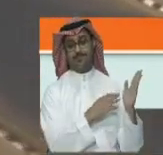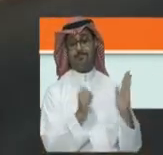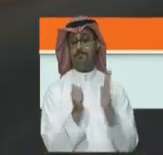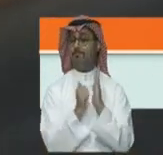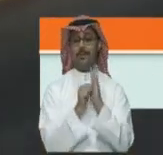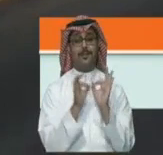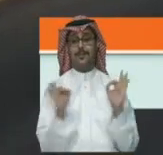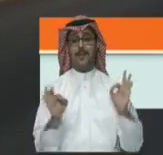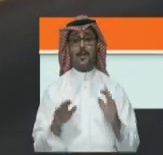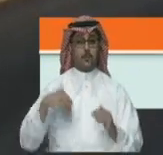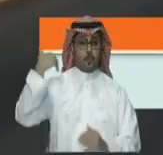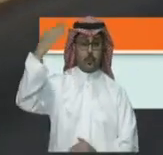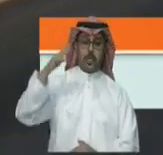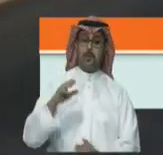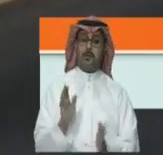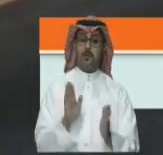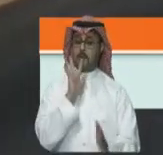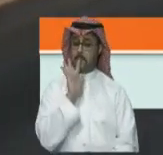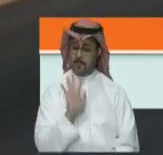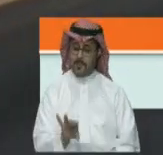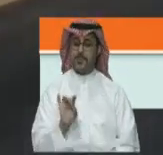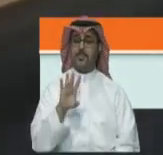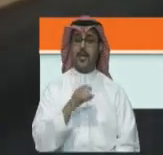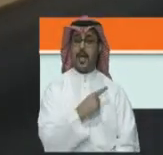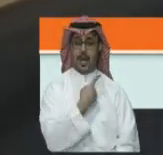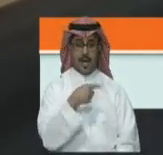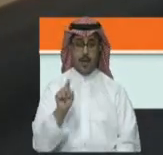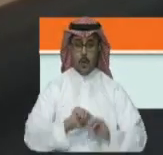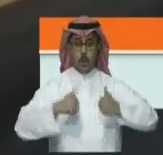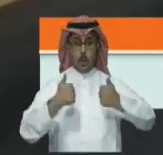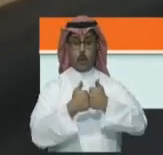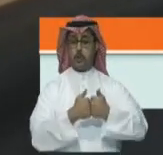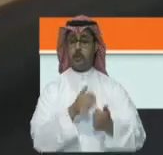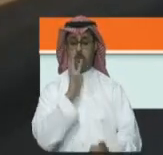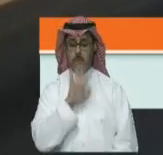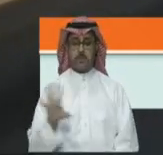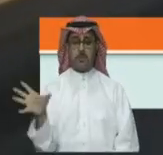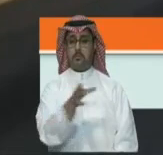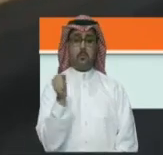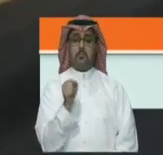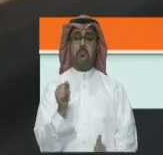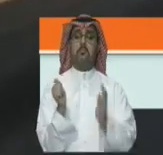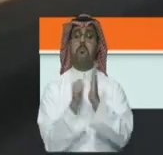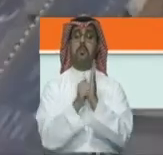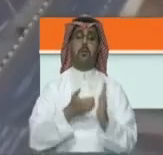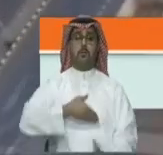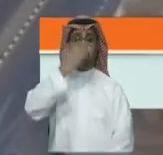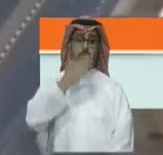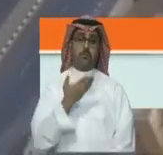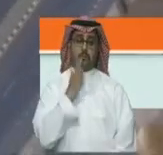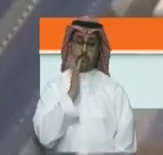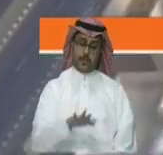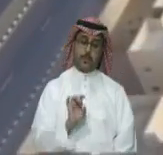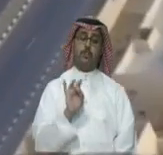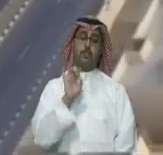ورسم مستقبل مختلف يساهم في تسهيل وتسريع تملك المواطنين لمنزلهم الأول.